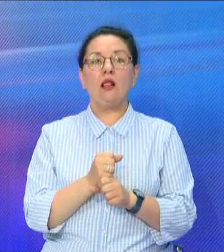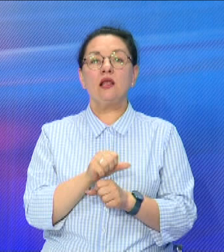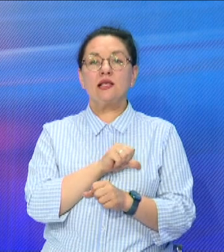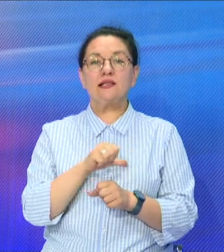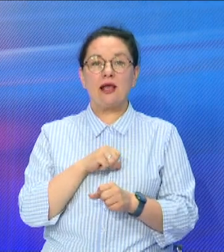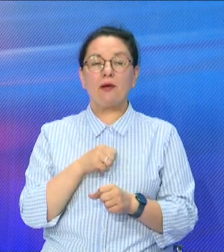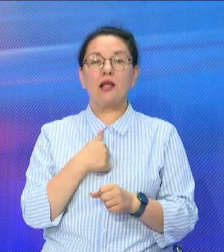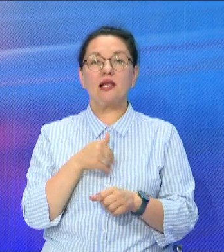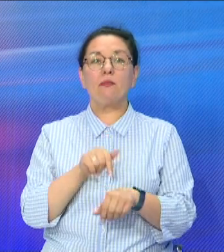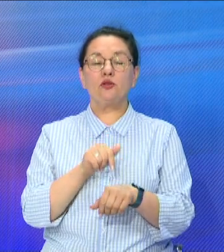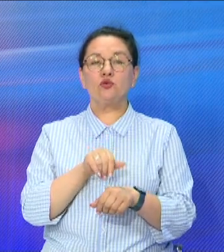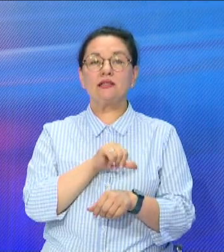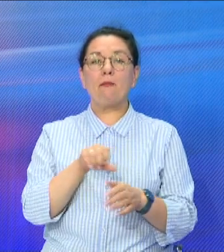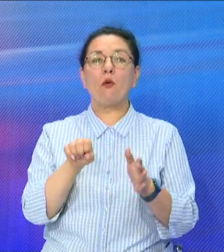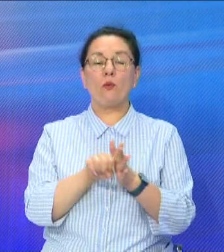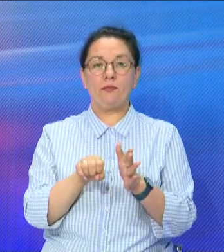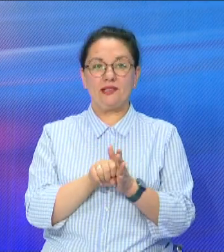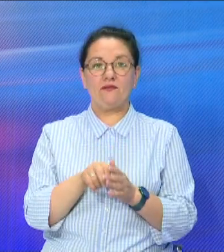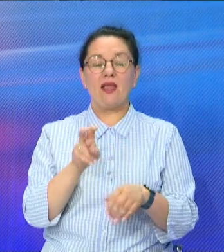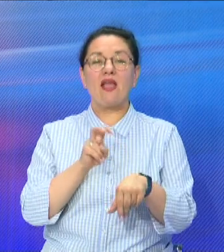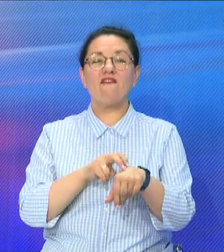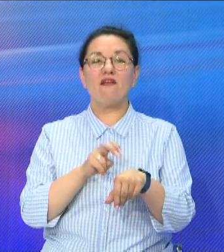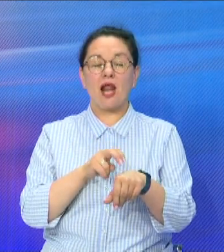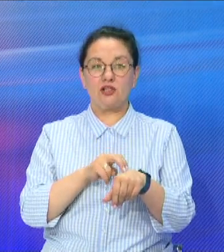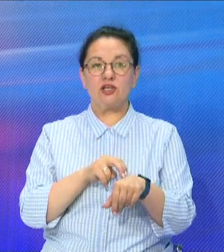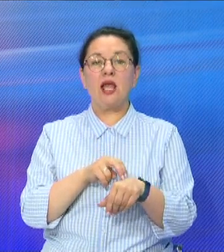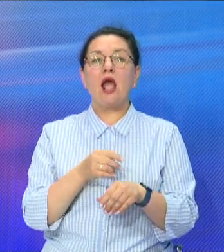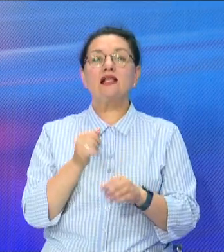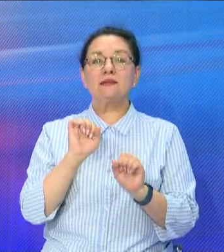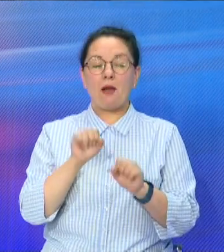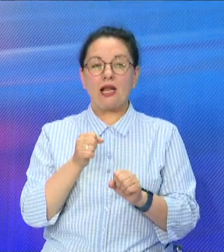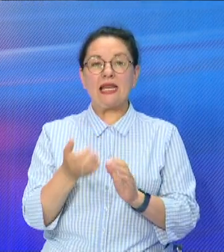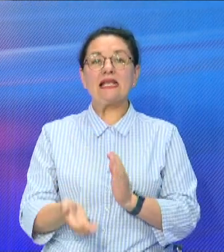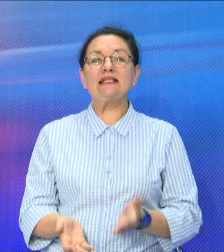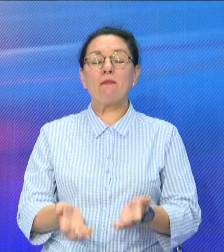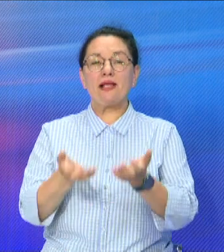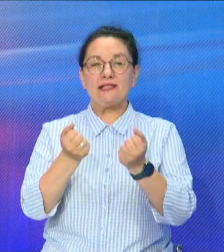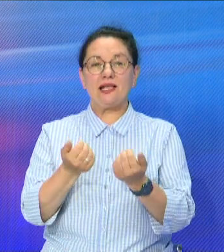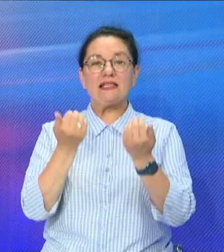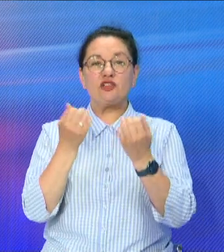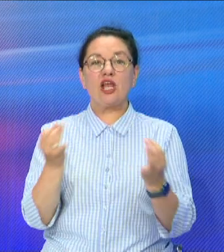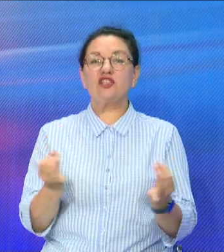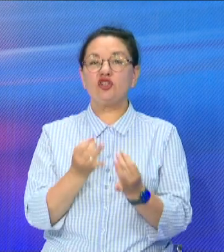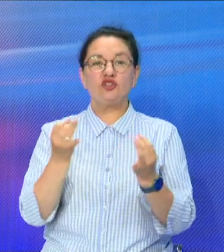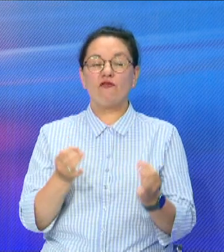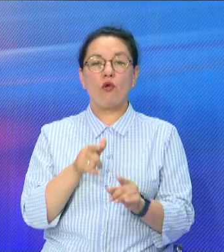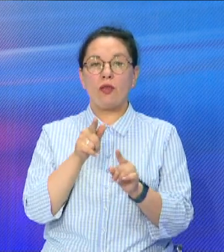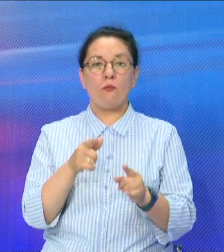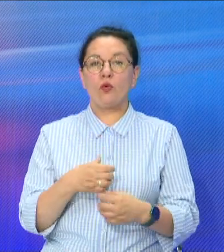инспектора милиции их утка допомогу рок-шоу дозволили вырыта вот жить в машине со раз ему ничего не подражаем